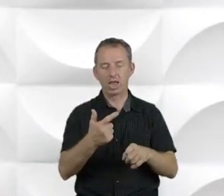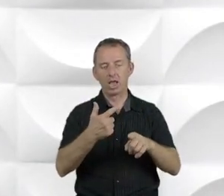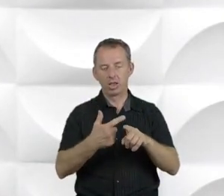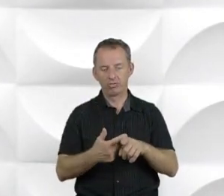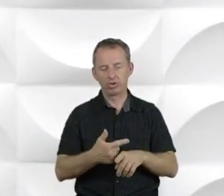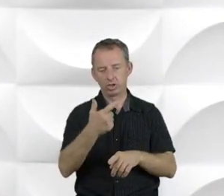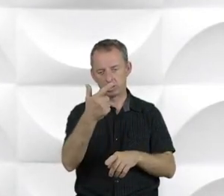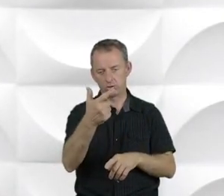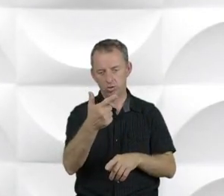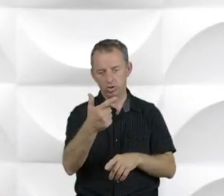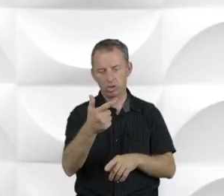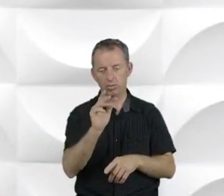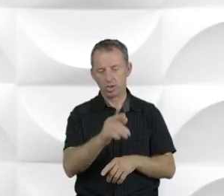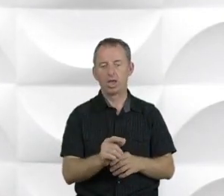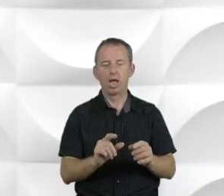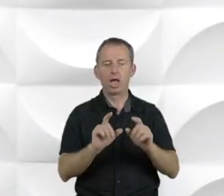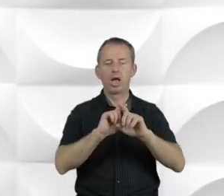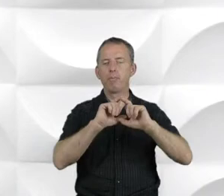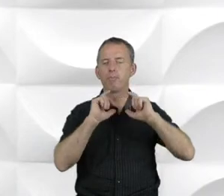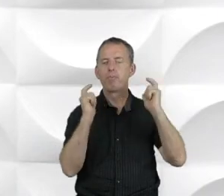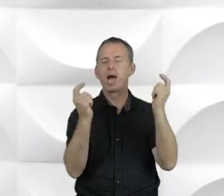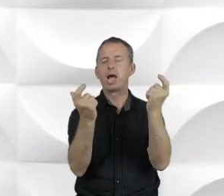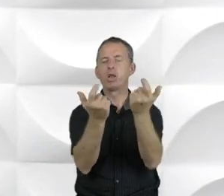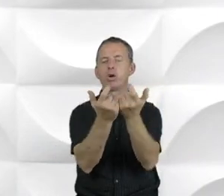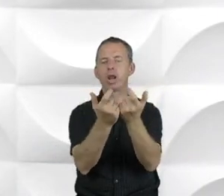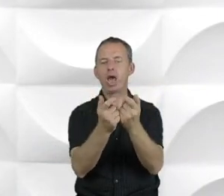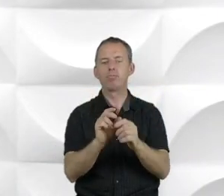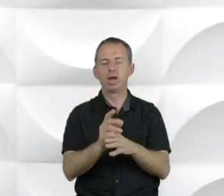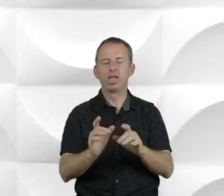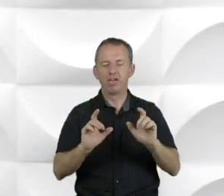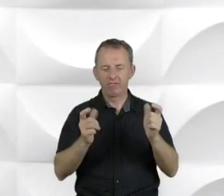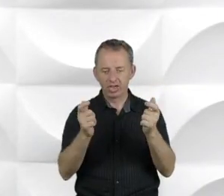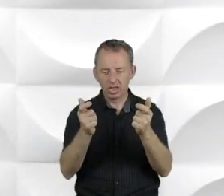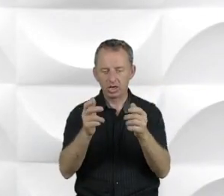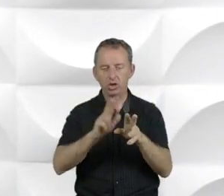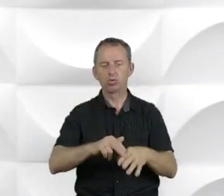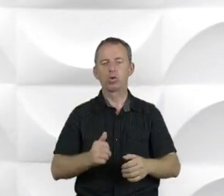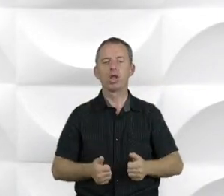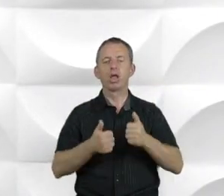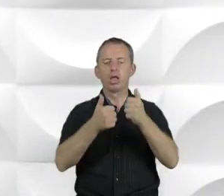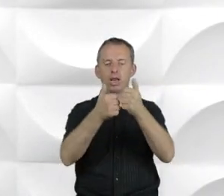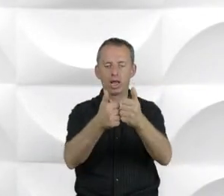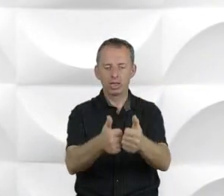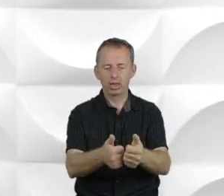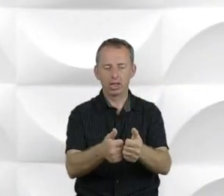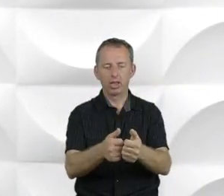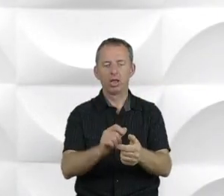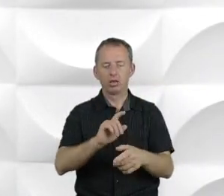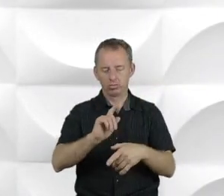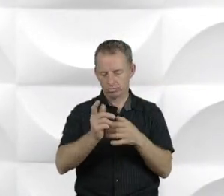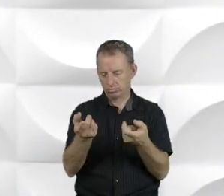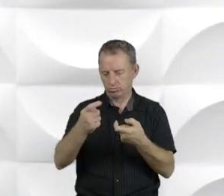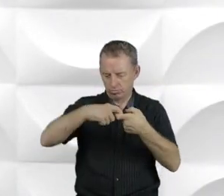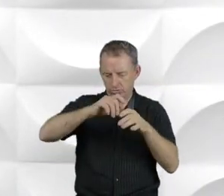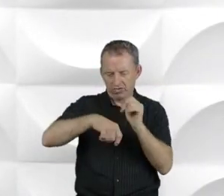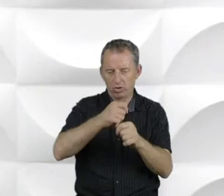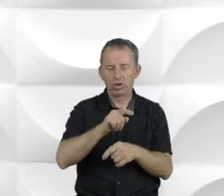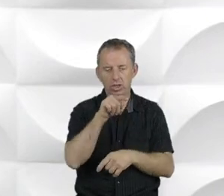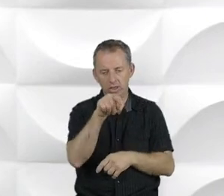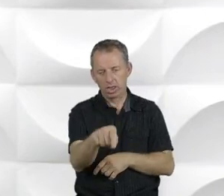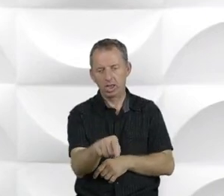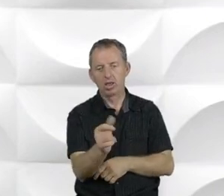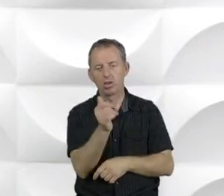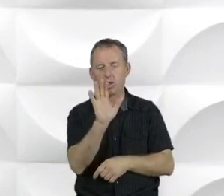Panorama i wydarzenia, które następują, wiążą się z tym, co